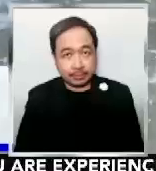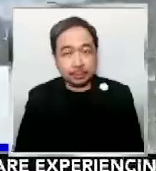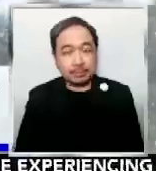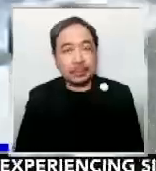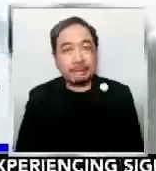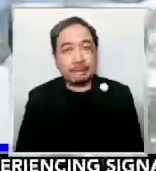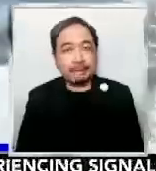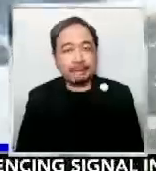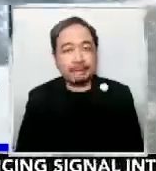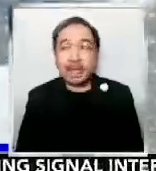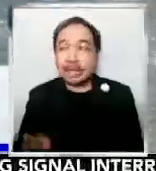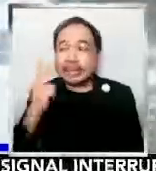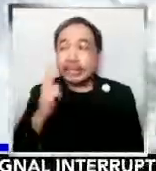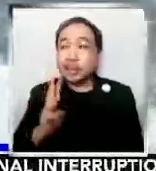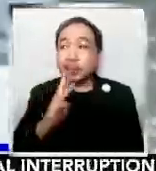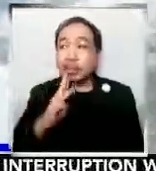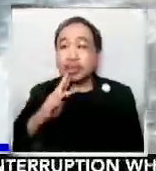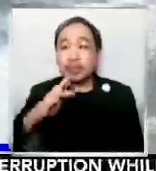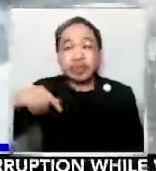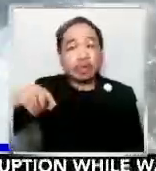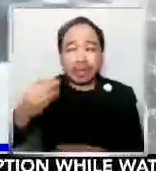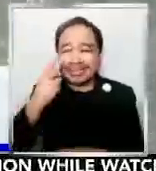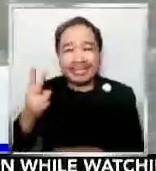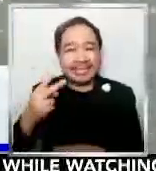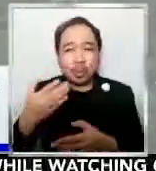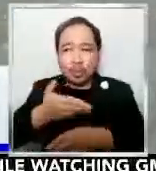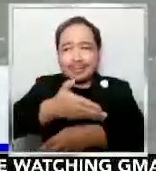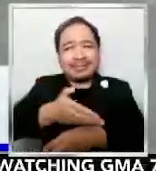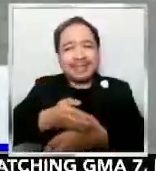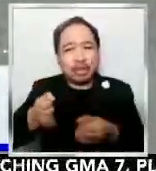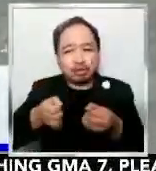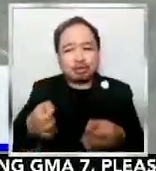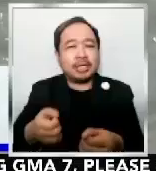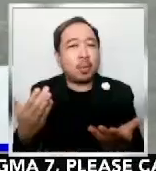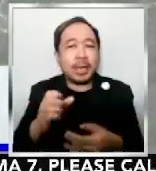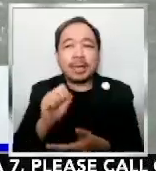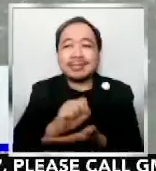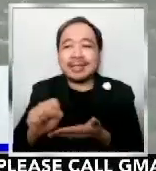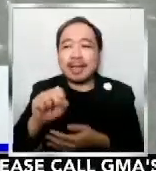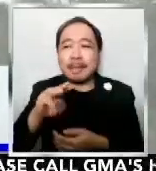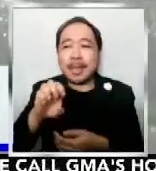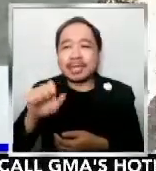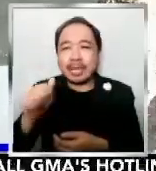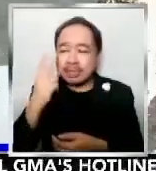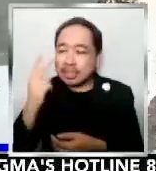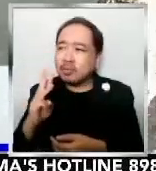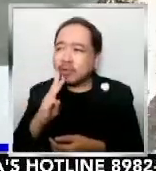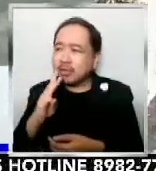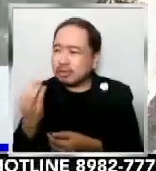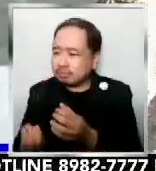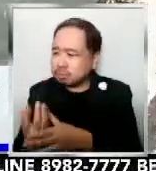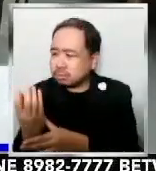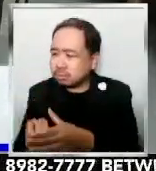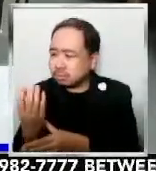Bumubulwak pa ang tubig sa bahagi ng Pereza Street Corner, Abad Santos sa Santa Mesa, Maynila nang abutan ng aming team. Aksidente raw